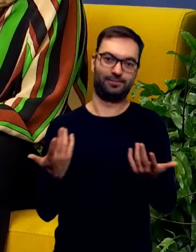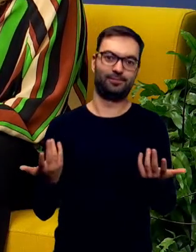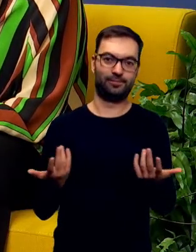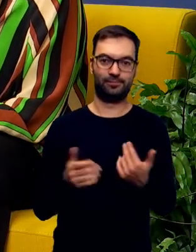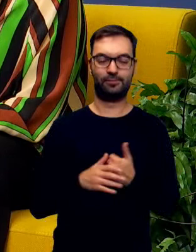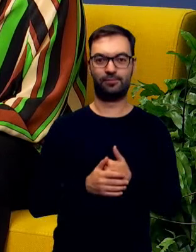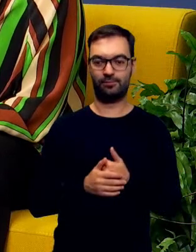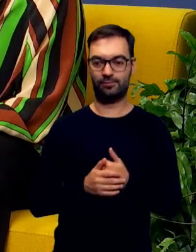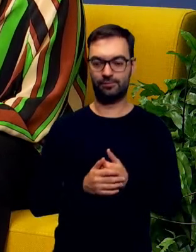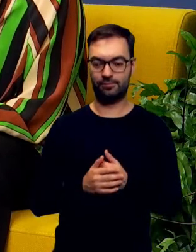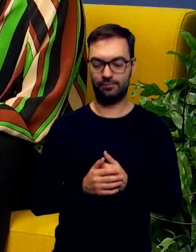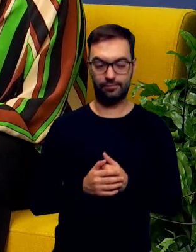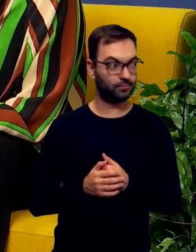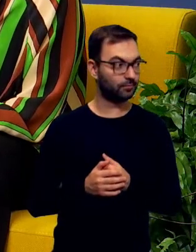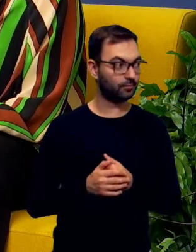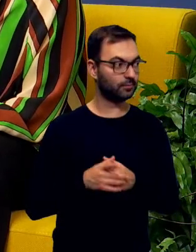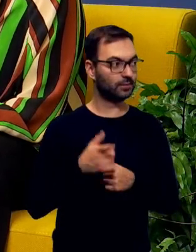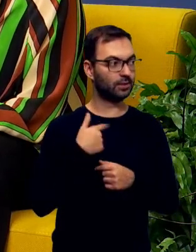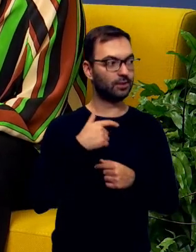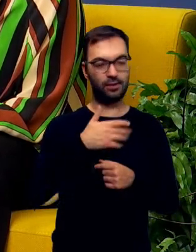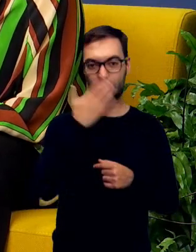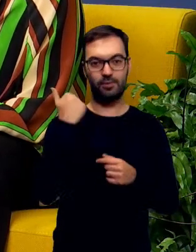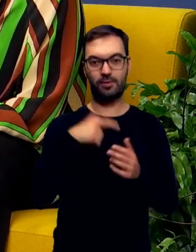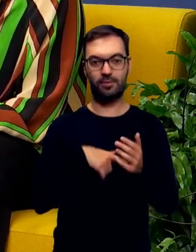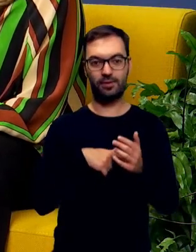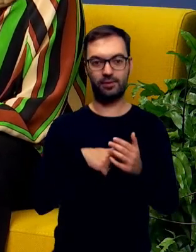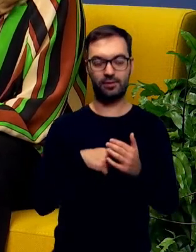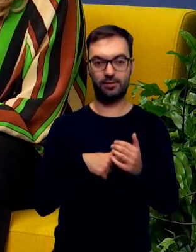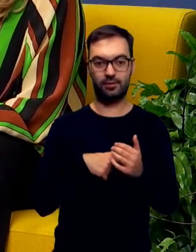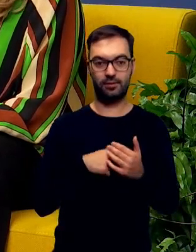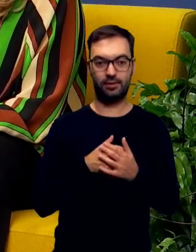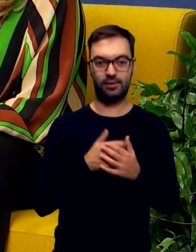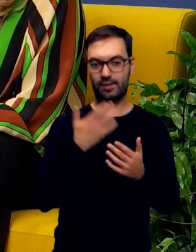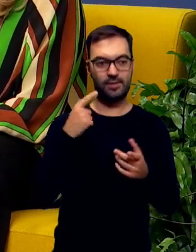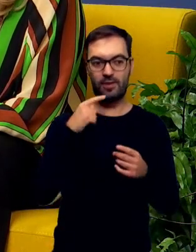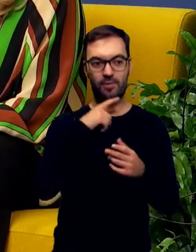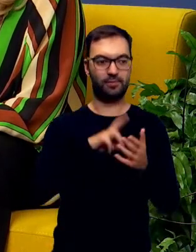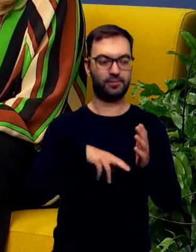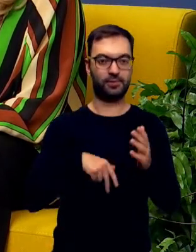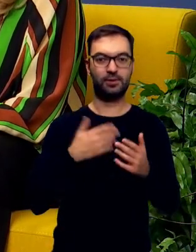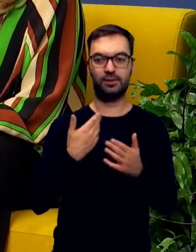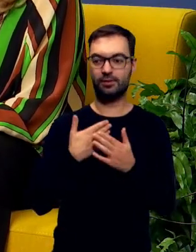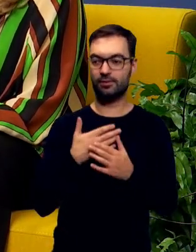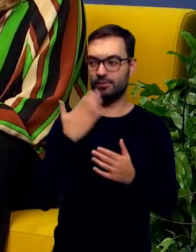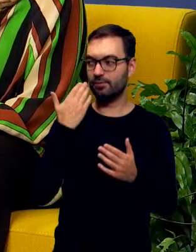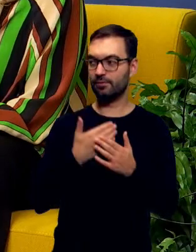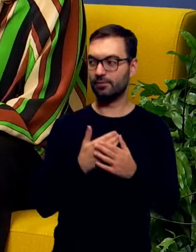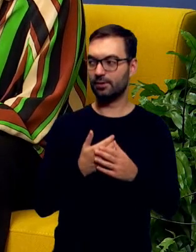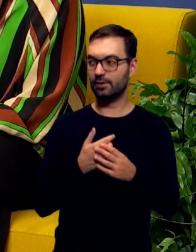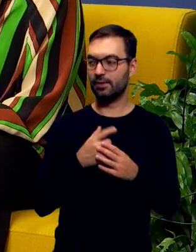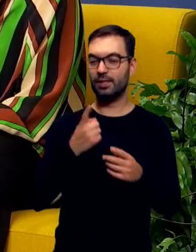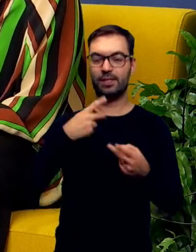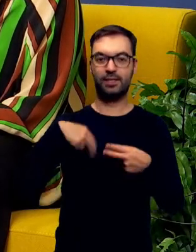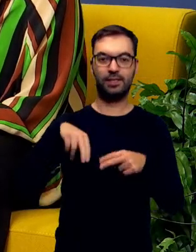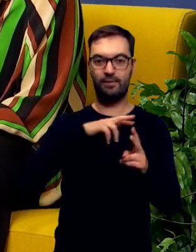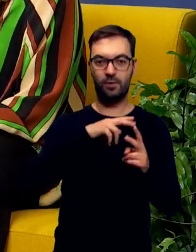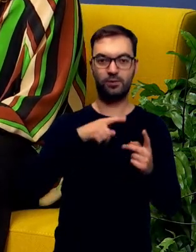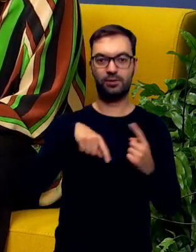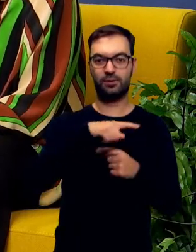spora momentami. No tak. Właśnie nie umiemy zawracać. Nie wiem, dlaczego tak jest, że jakby zawrócenie